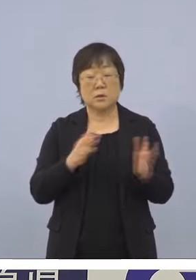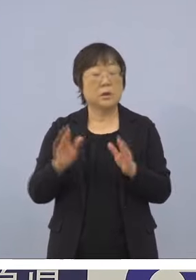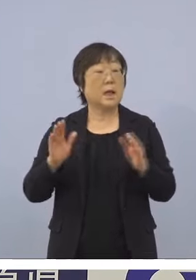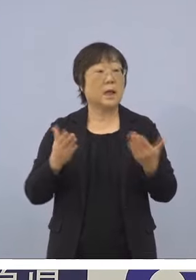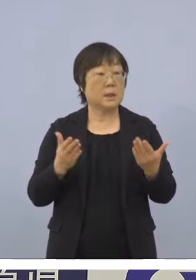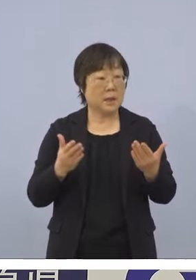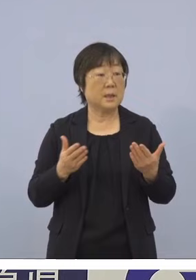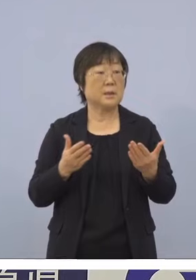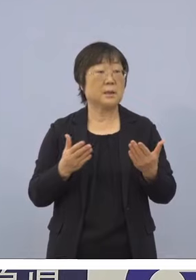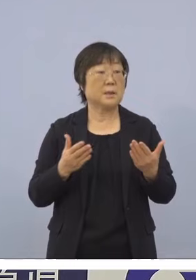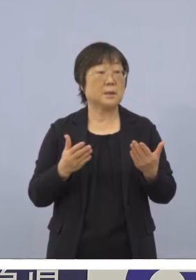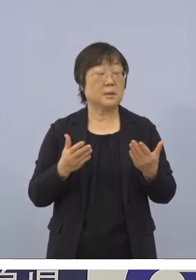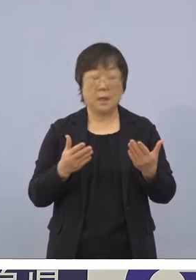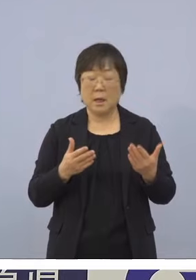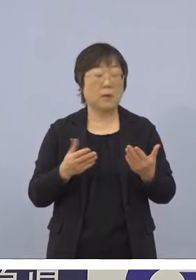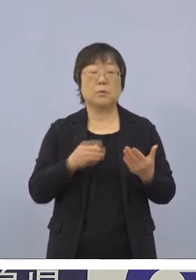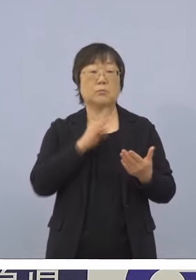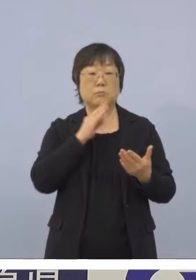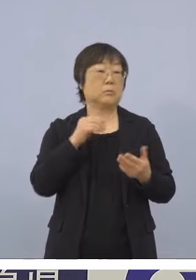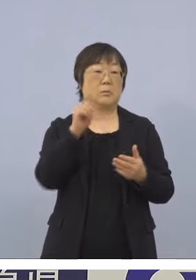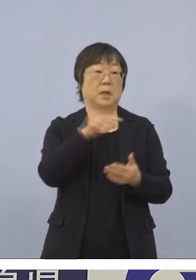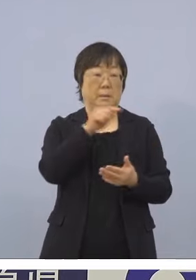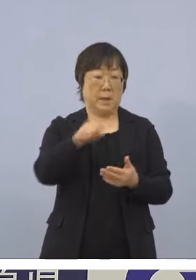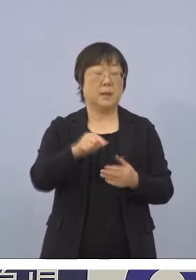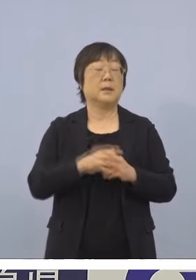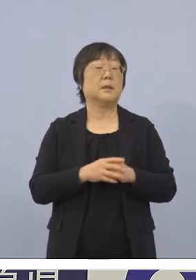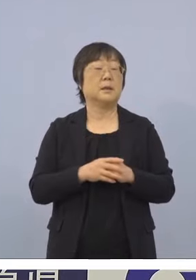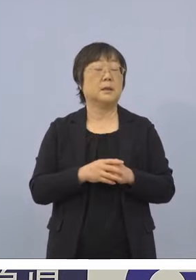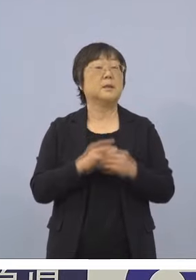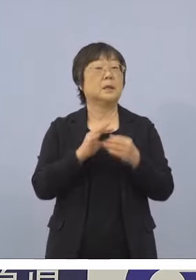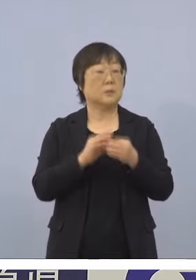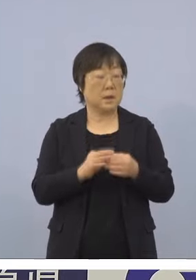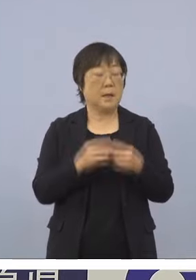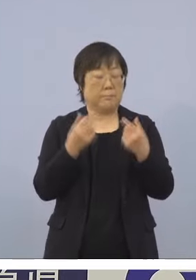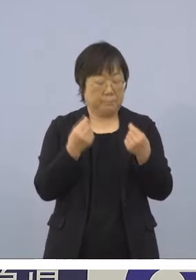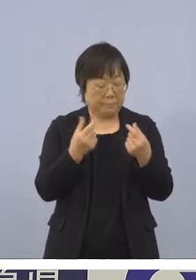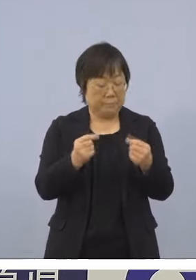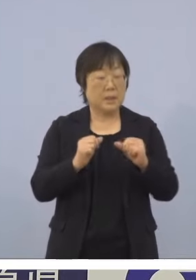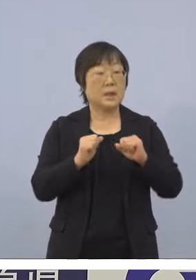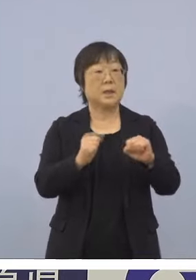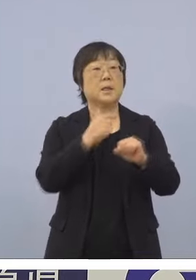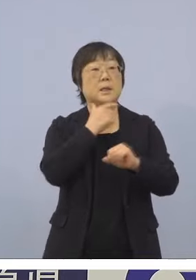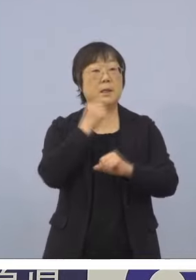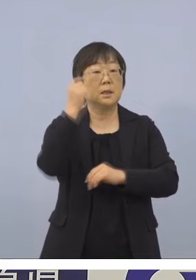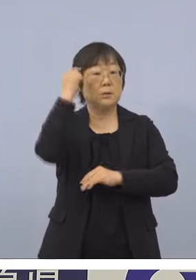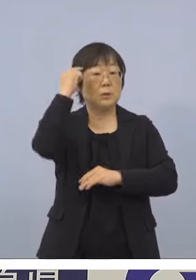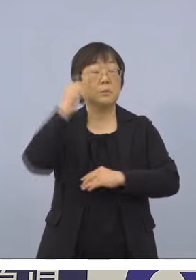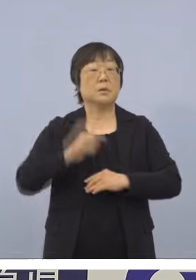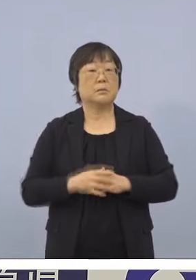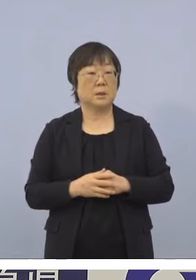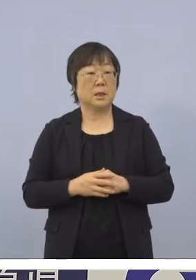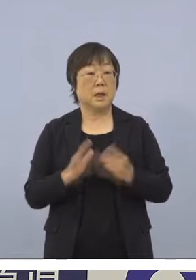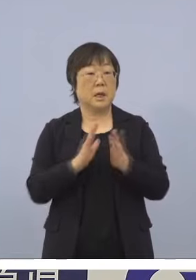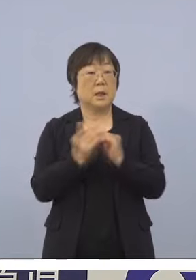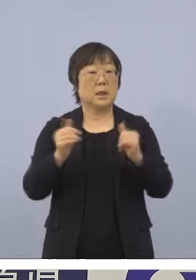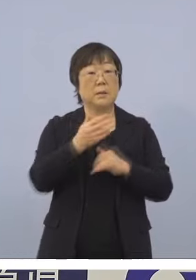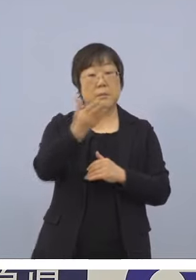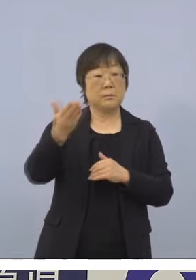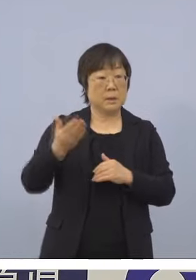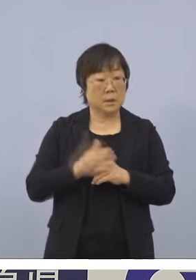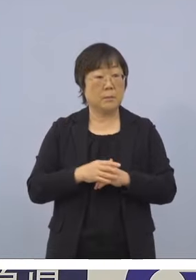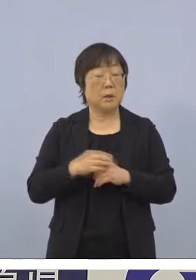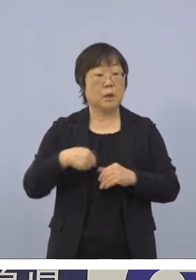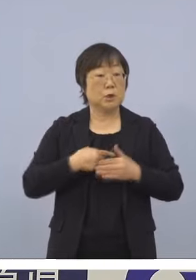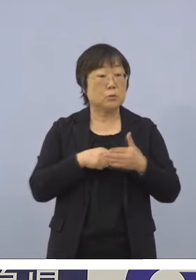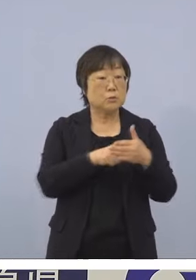もうこれはもうダメなんですね。そこはもう徹底してやっていきたいと思いますので、県民の皆様も自